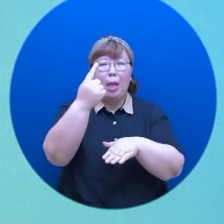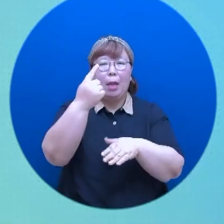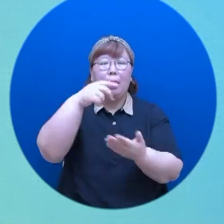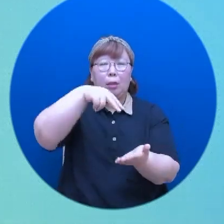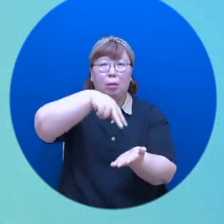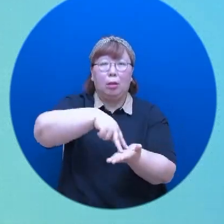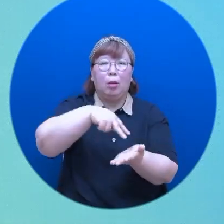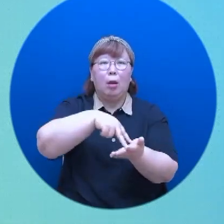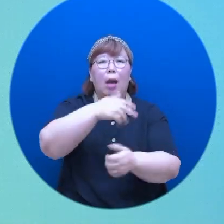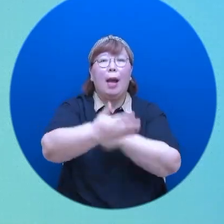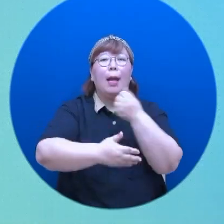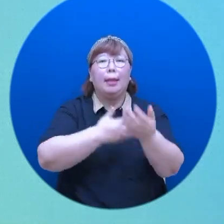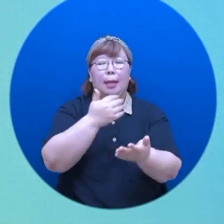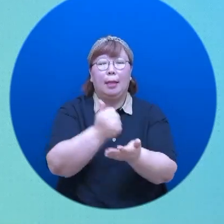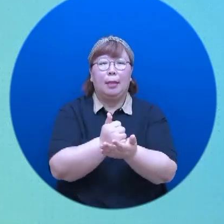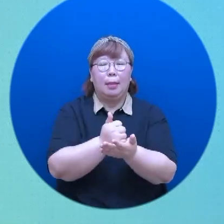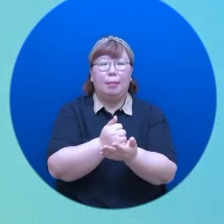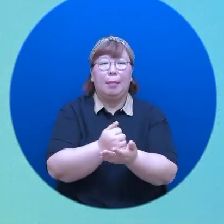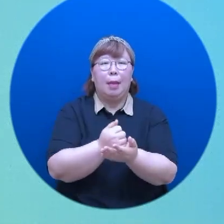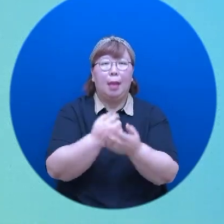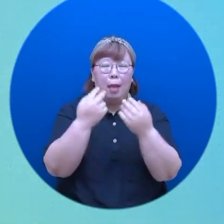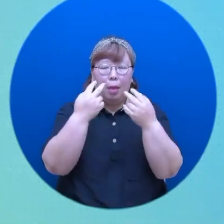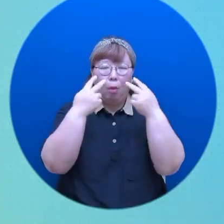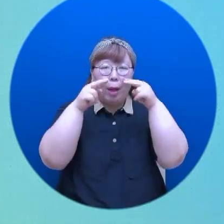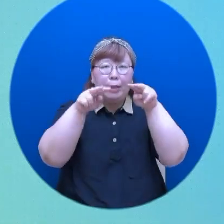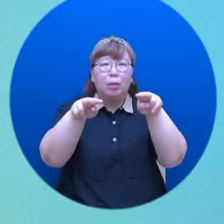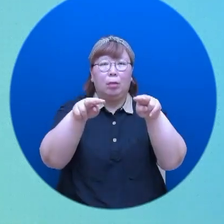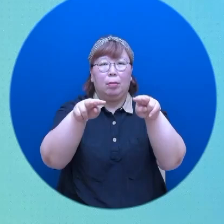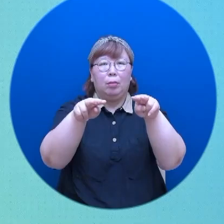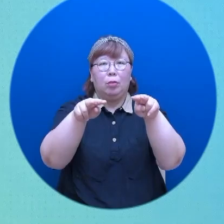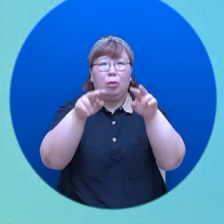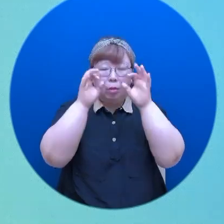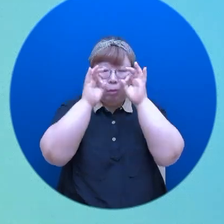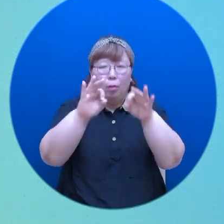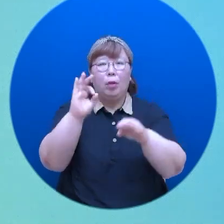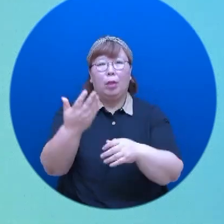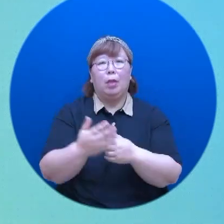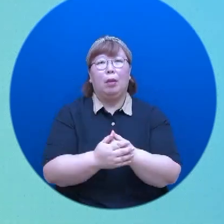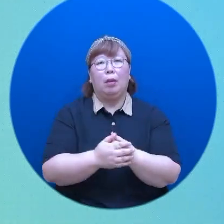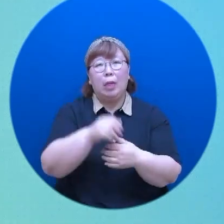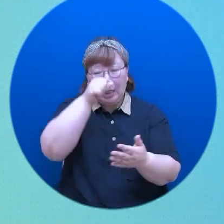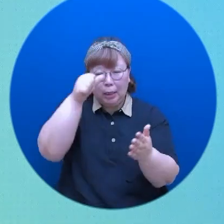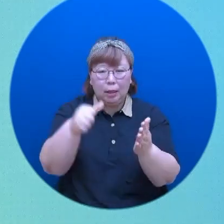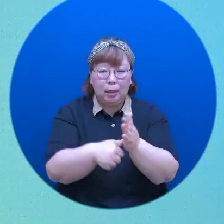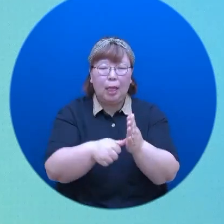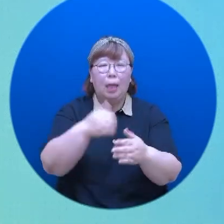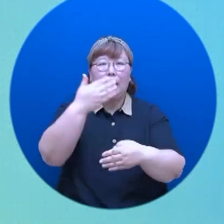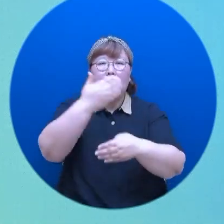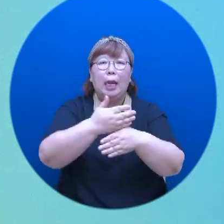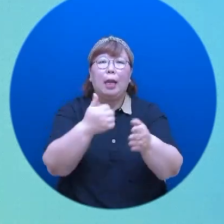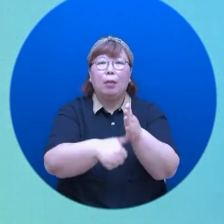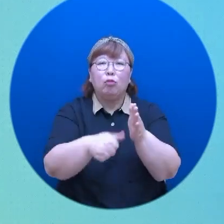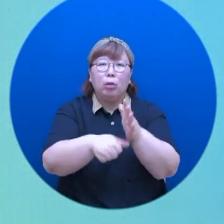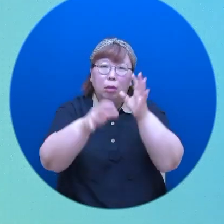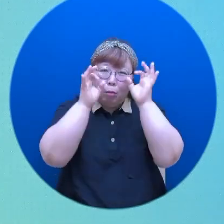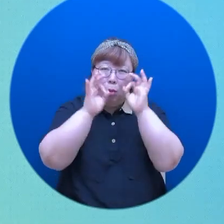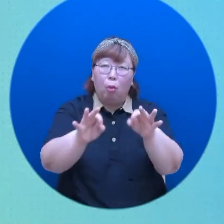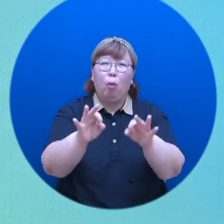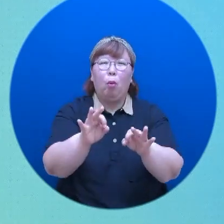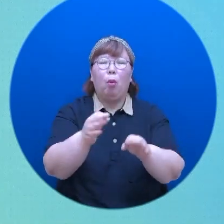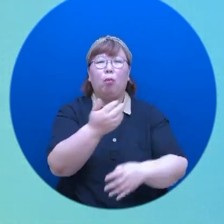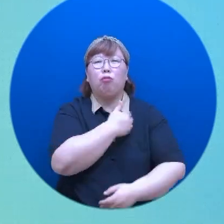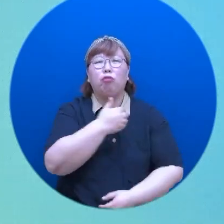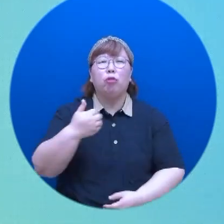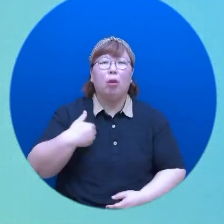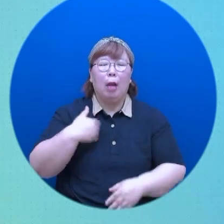관점으로 우리 인생과 장애물을 바라보게 되죠. 그때 비로소 풍성한